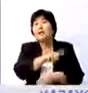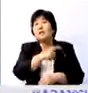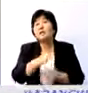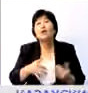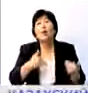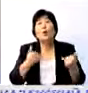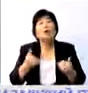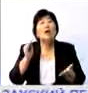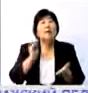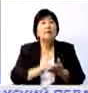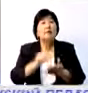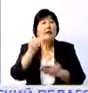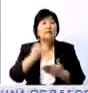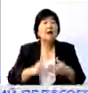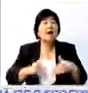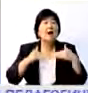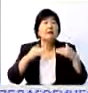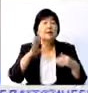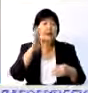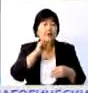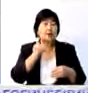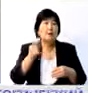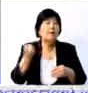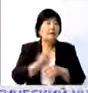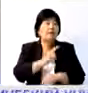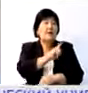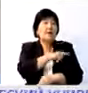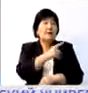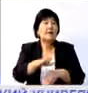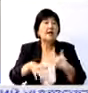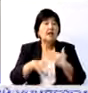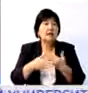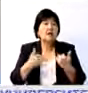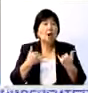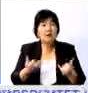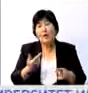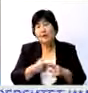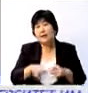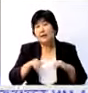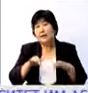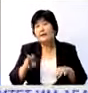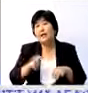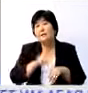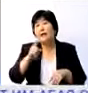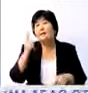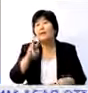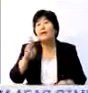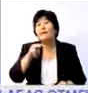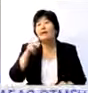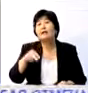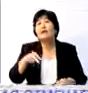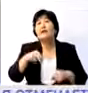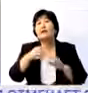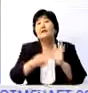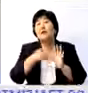услуг. Поставлена задача повышения доступности первичной медико-санитарной помощи. Для стимулирования медиков с 1 января